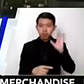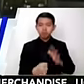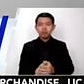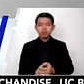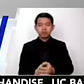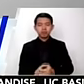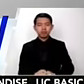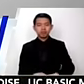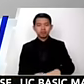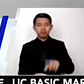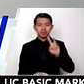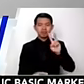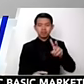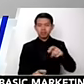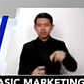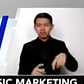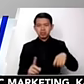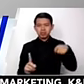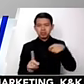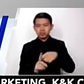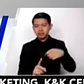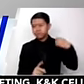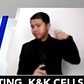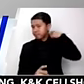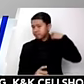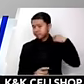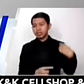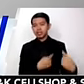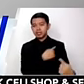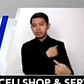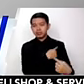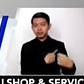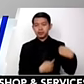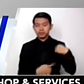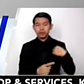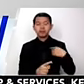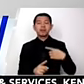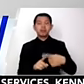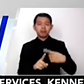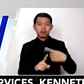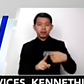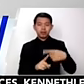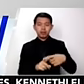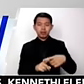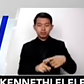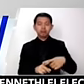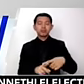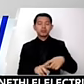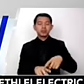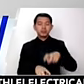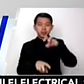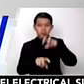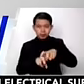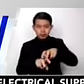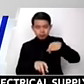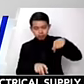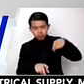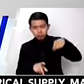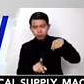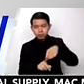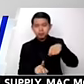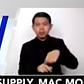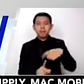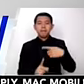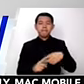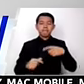itong kaliwa niya dahil dinaganan po sabay ano sinasaksak siya saka yung baga po niya na lagyan